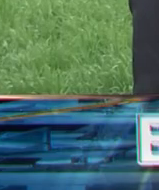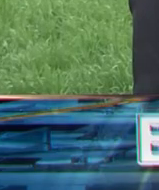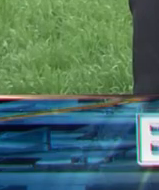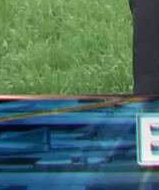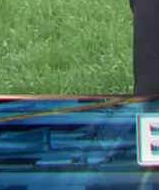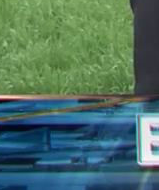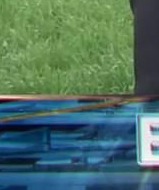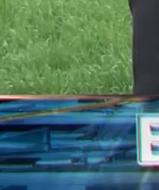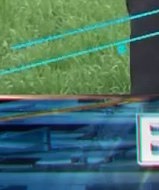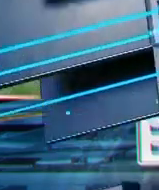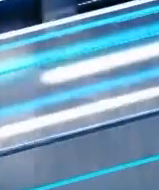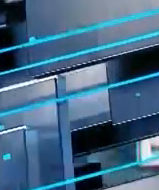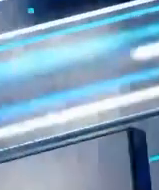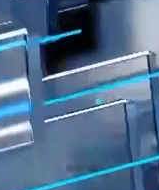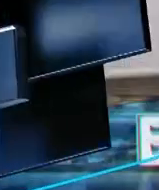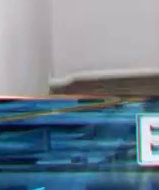дейін себілді.